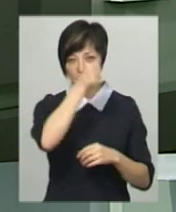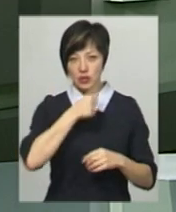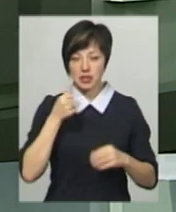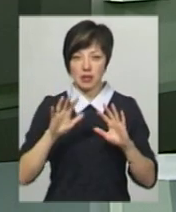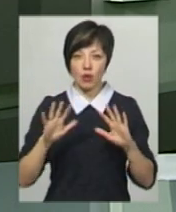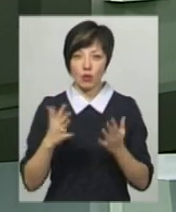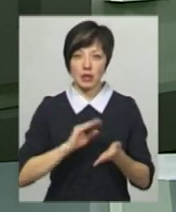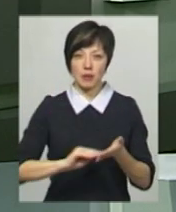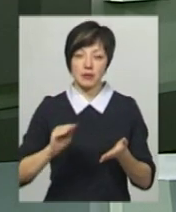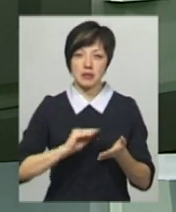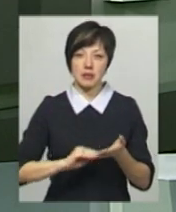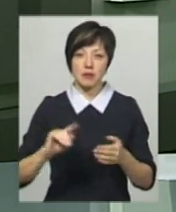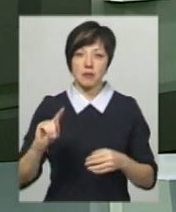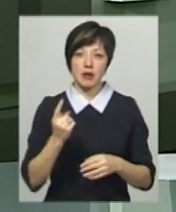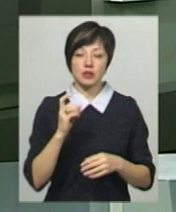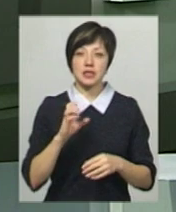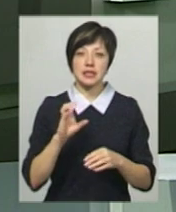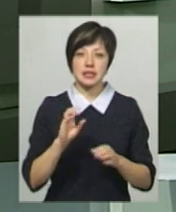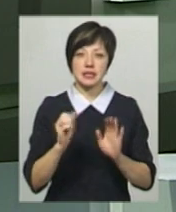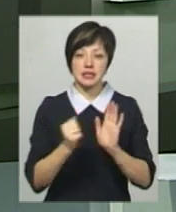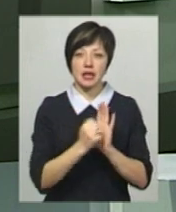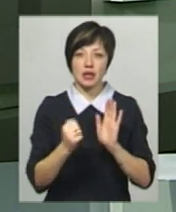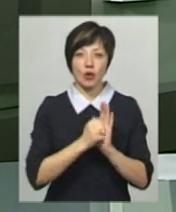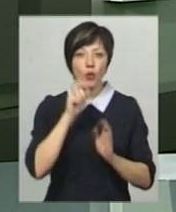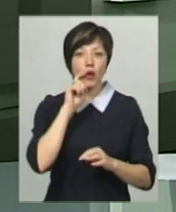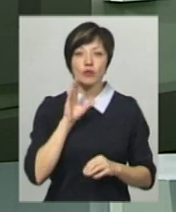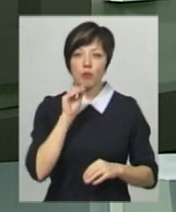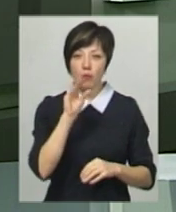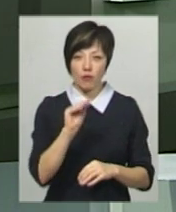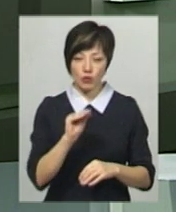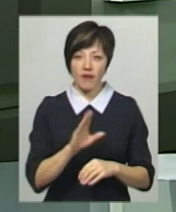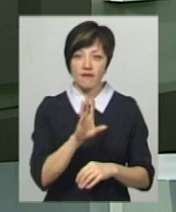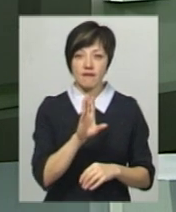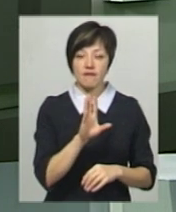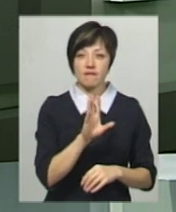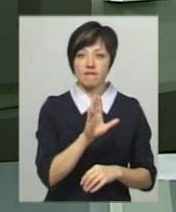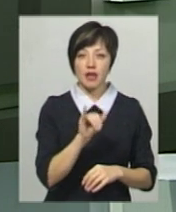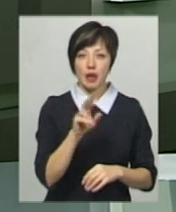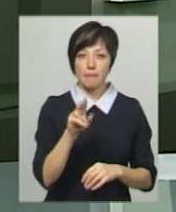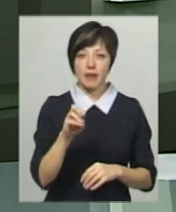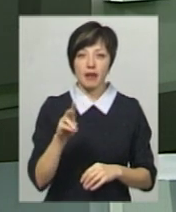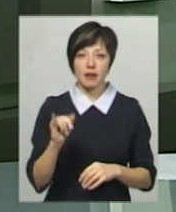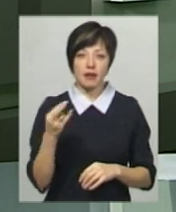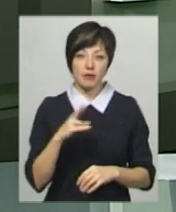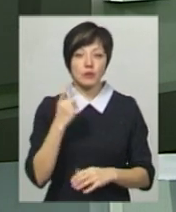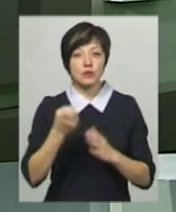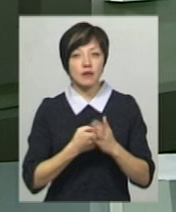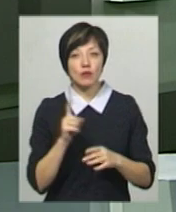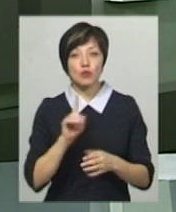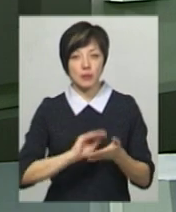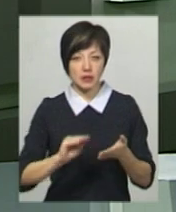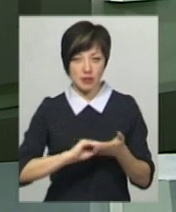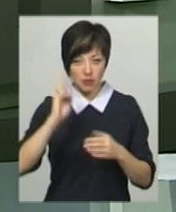з нагоди написання першої статті в україномовну Вікіпедію. Про що писали хмельничани, дізнавалась Олександра